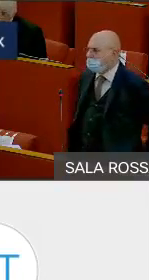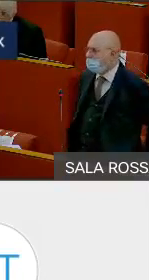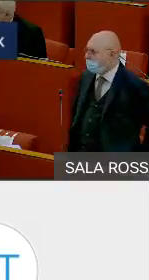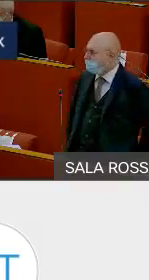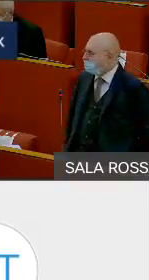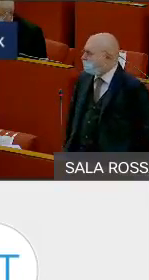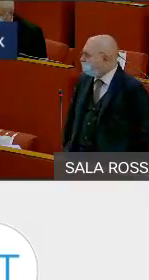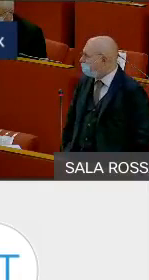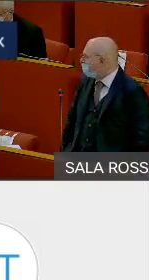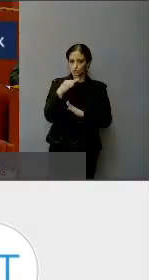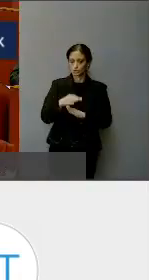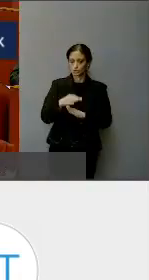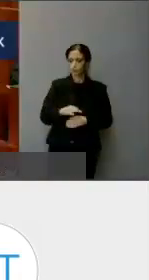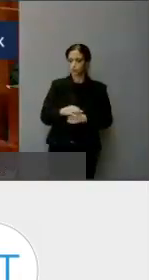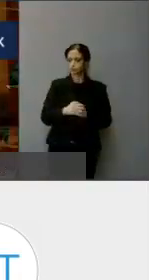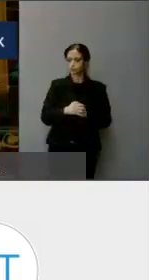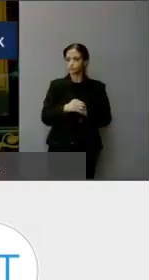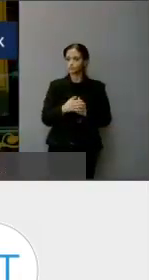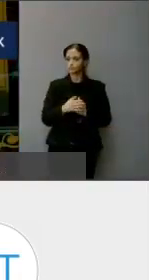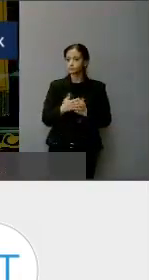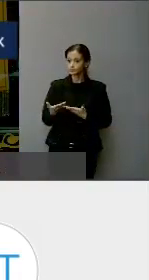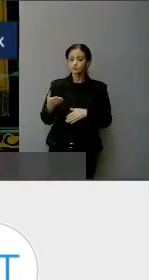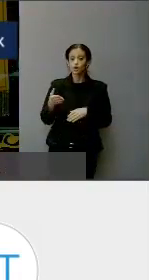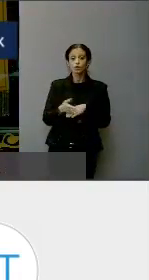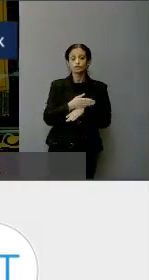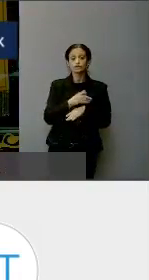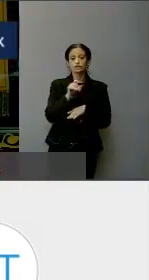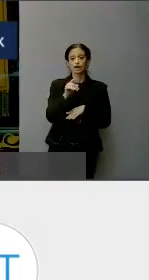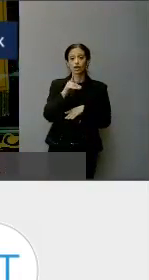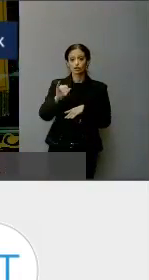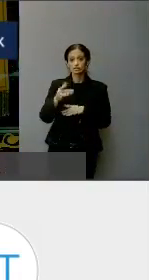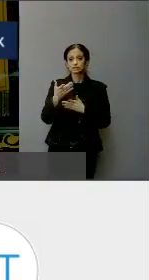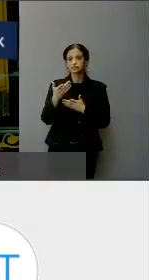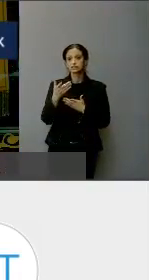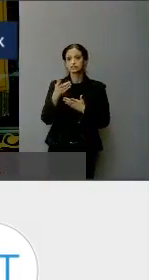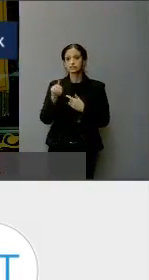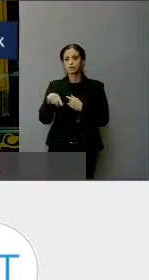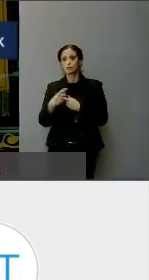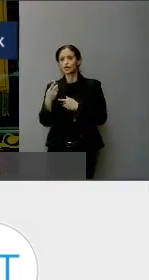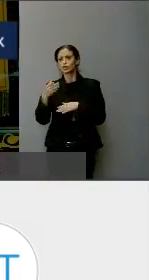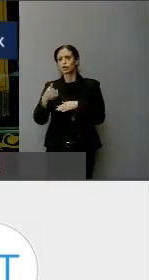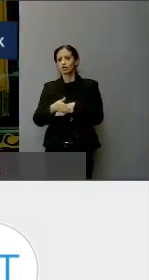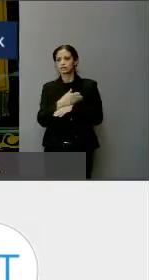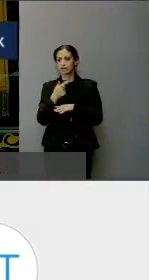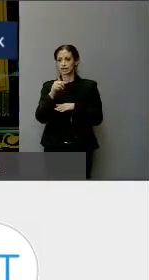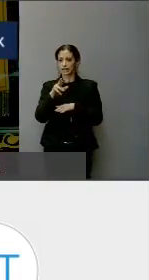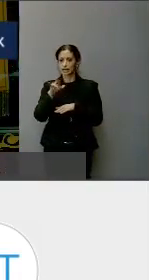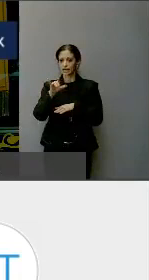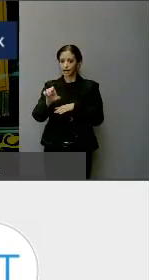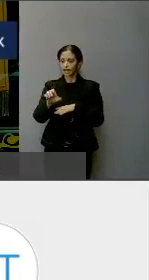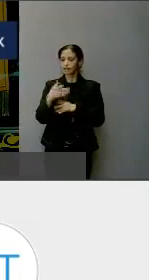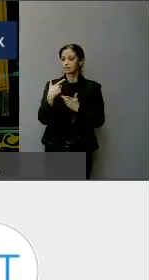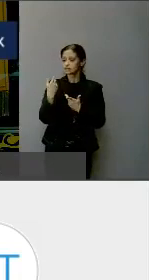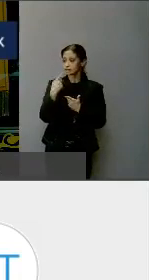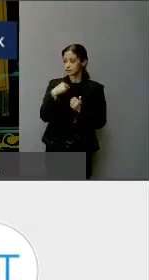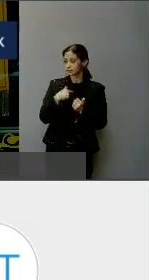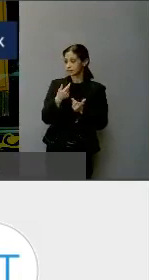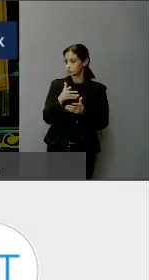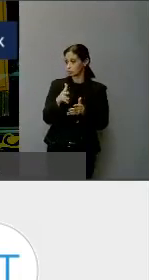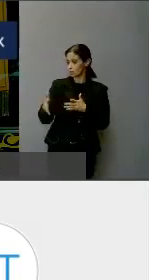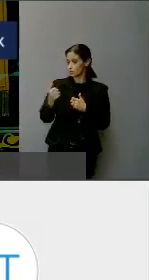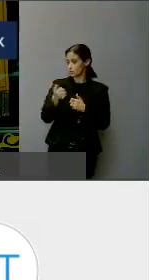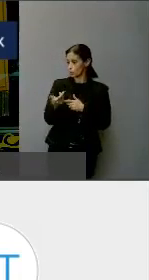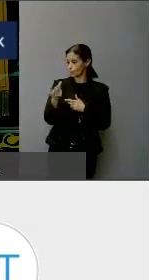l'illustrazione consigliera lodi procederà i semi indicate e poi così è carina mi è stato riferito siamo indicate più o meno i numeri dell'illustrazione